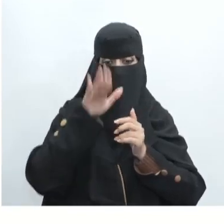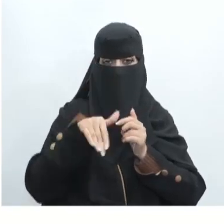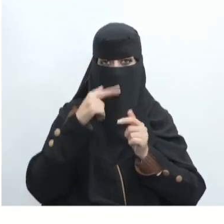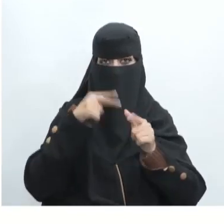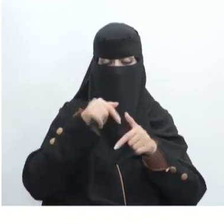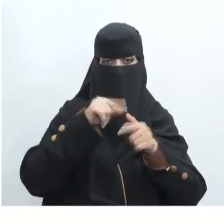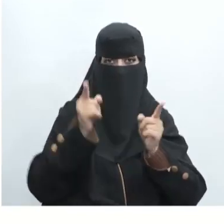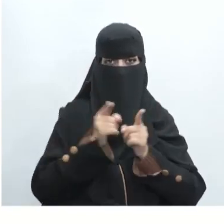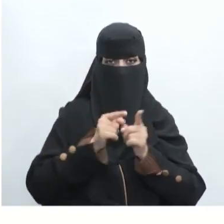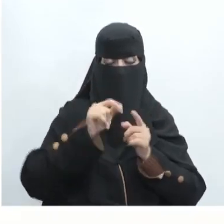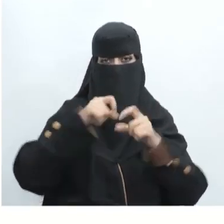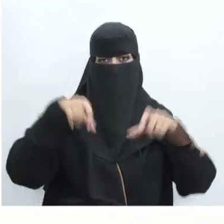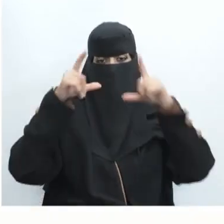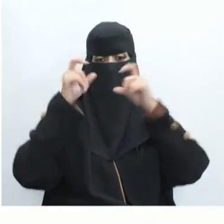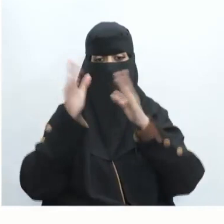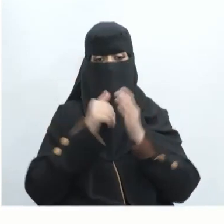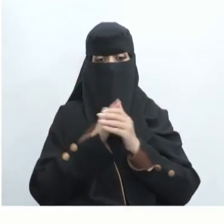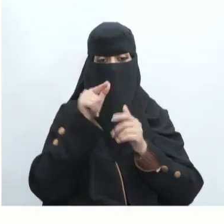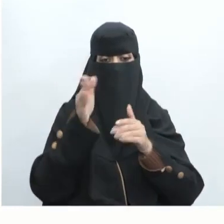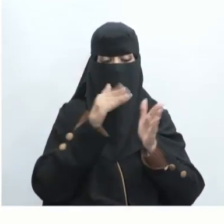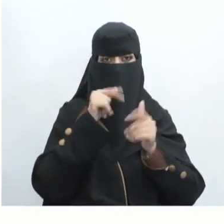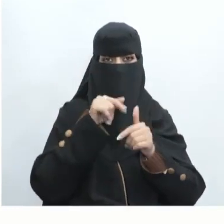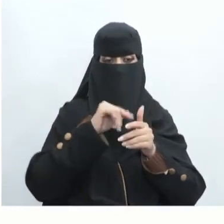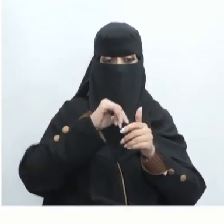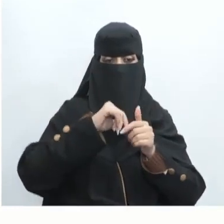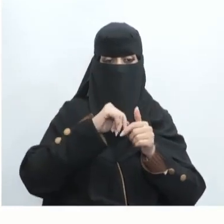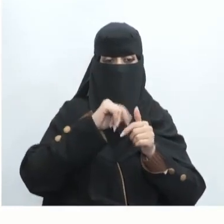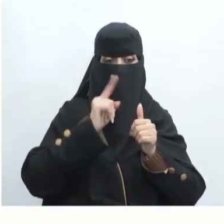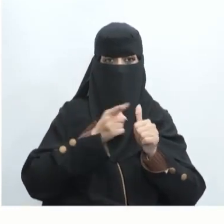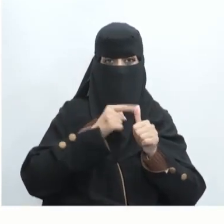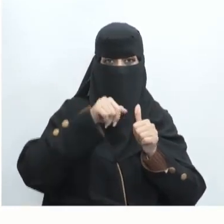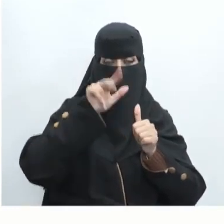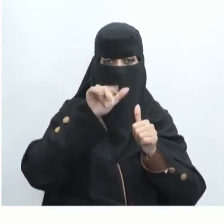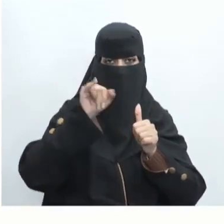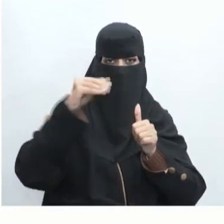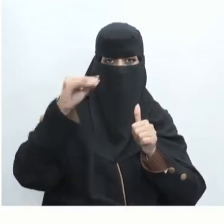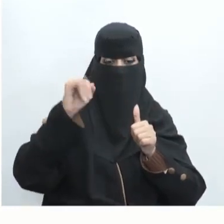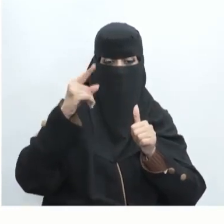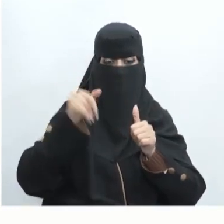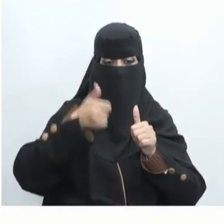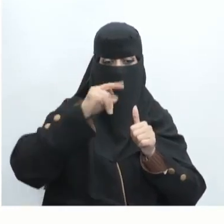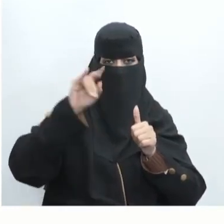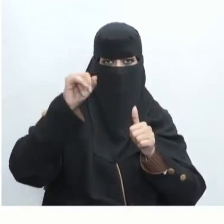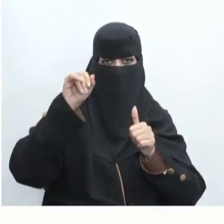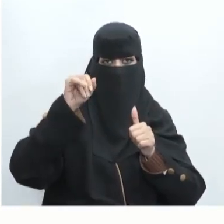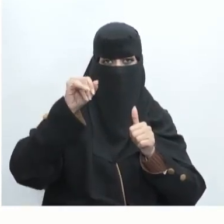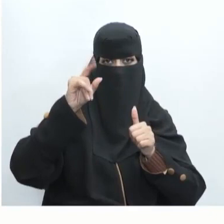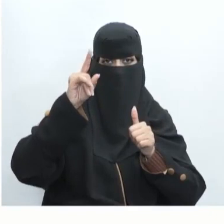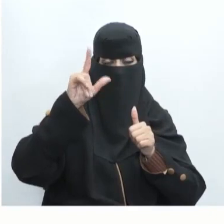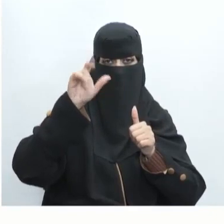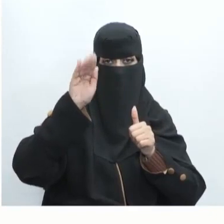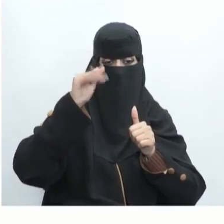وهضبه افريقيا ممتازين البحار هذا البحر المحيط الاطلسي والمحيط الهندي